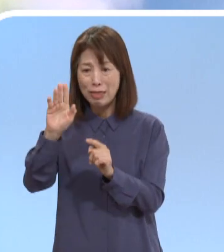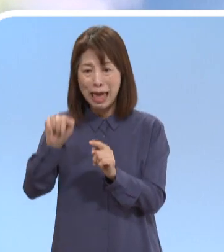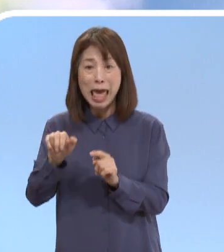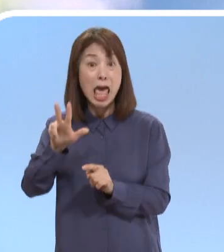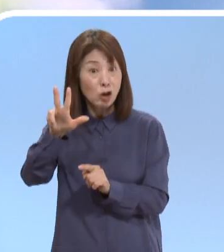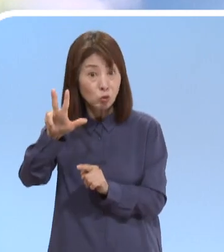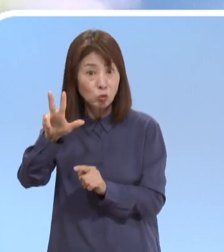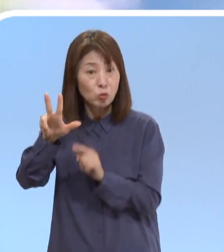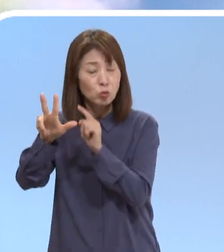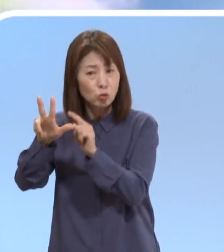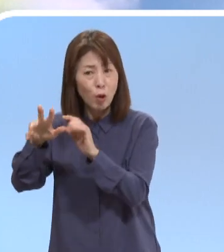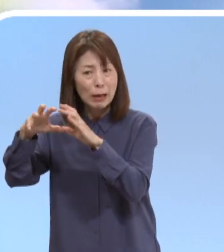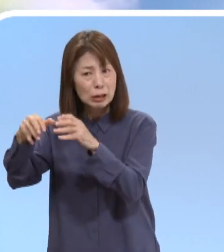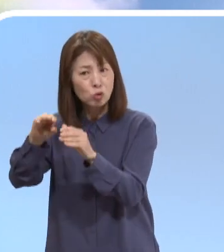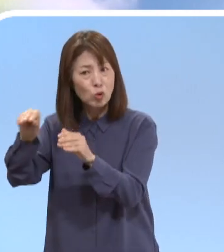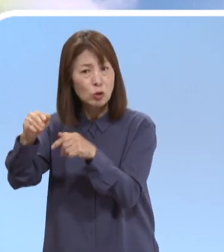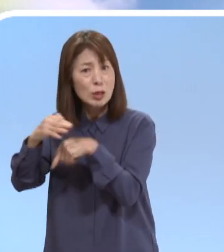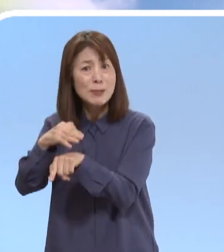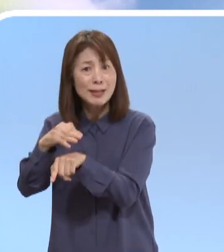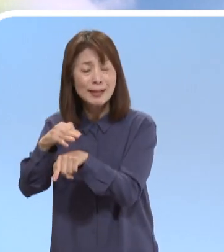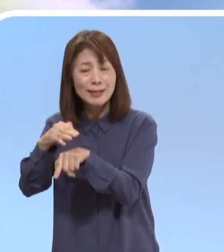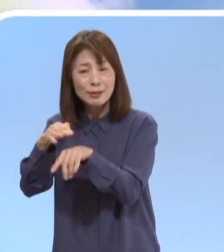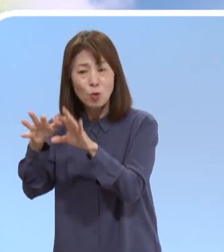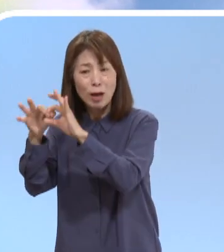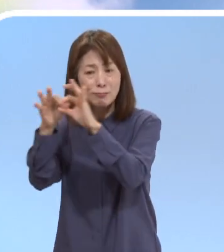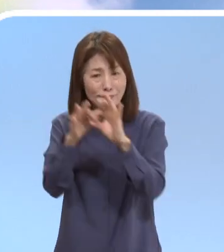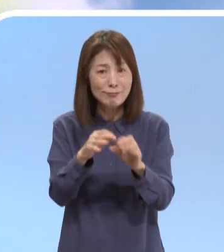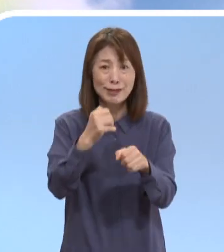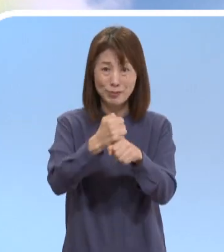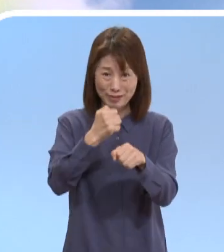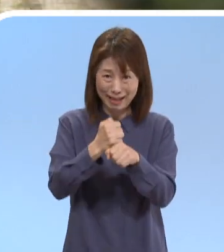を表すテールから発生した言